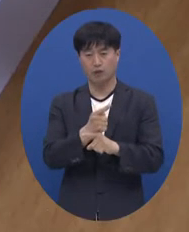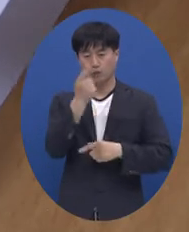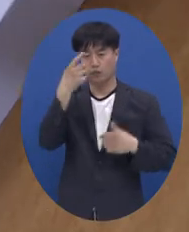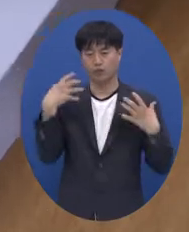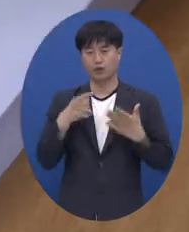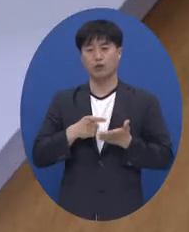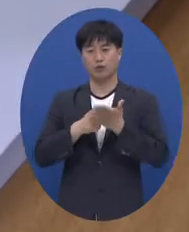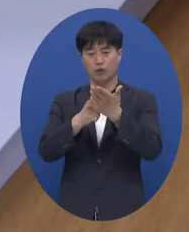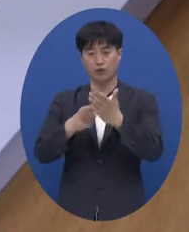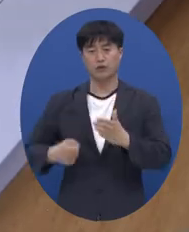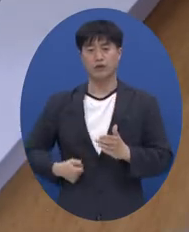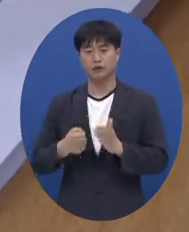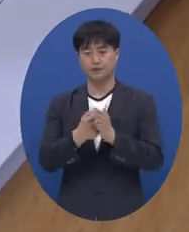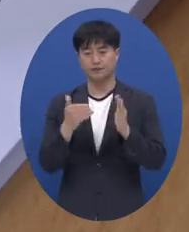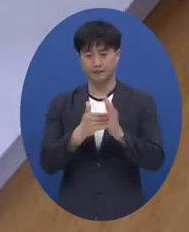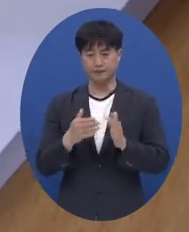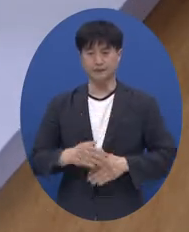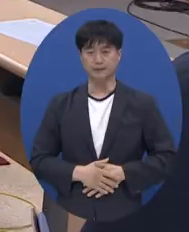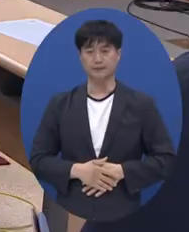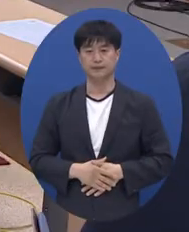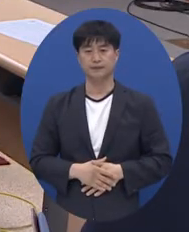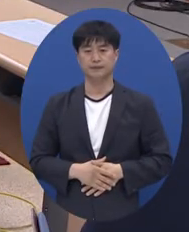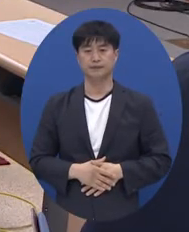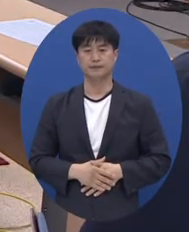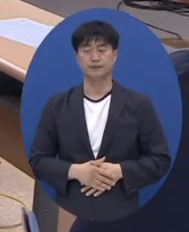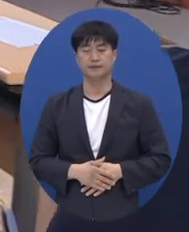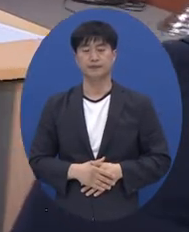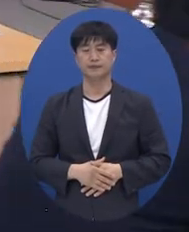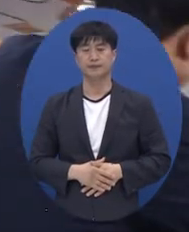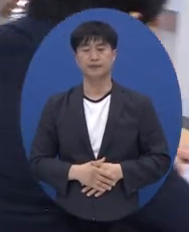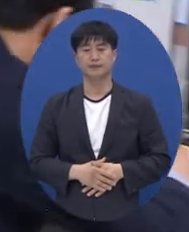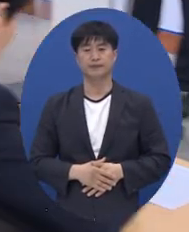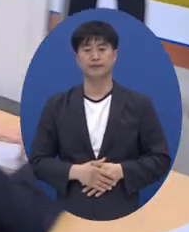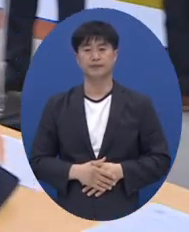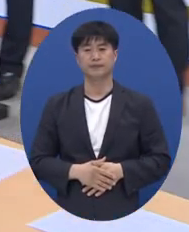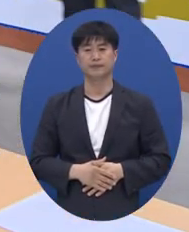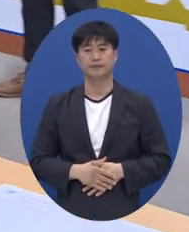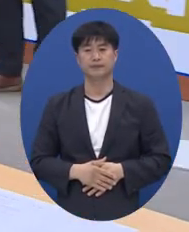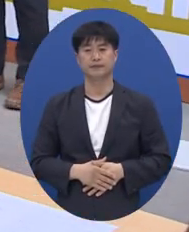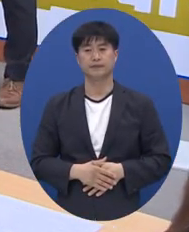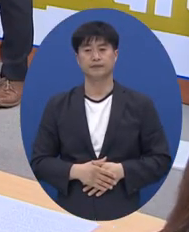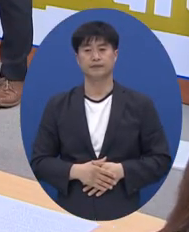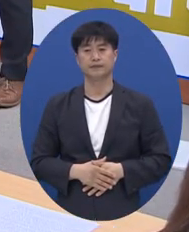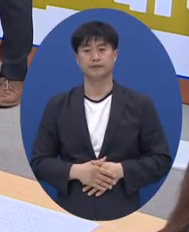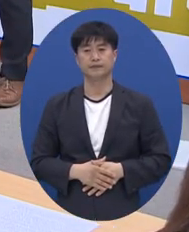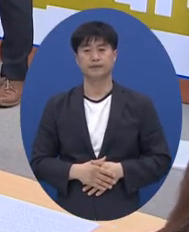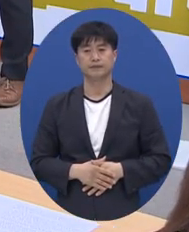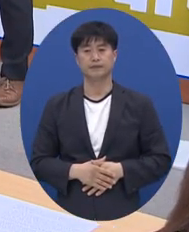정부에 건의하기로 했다고 덧붙였습니다. 경기지TV 최지원입니다.